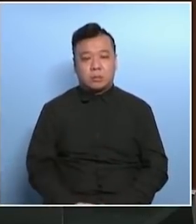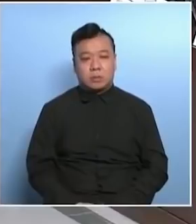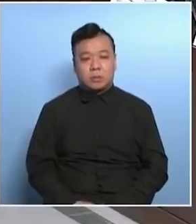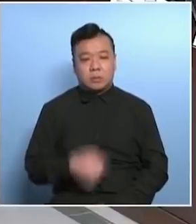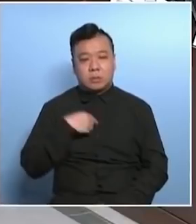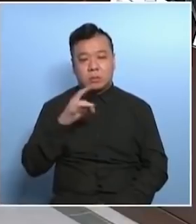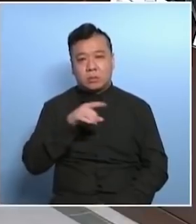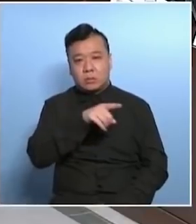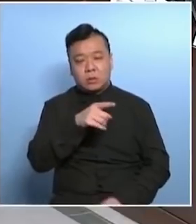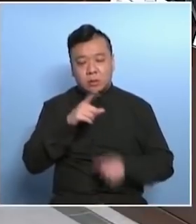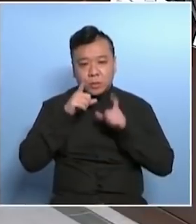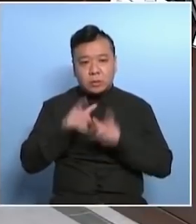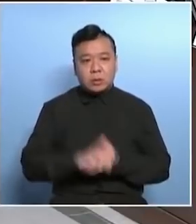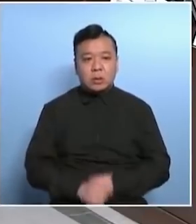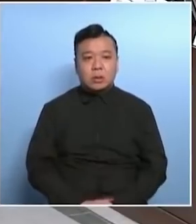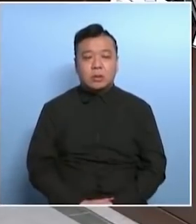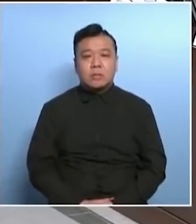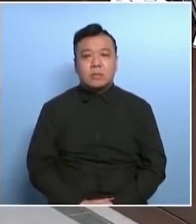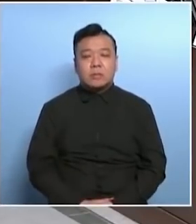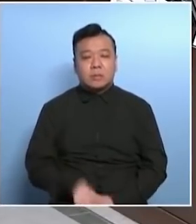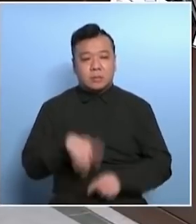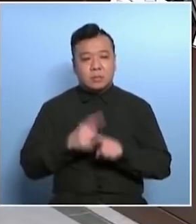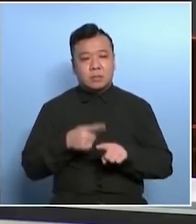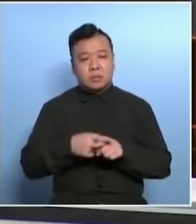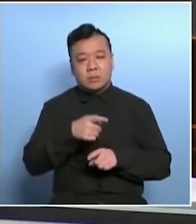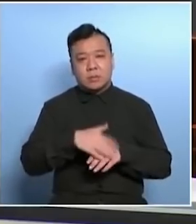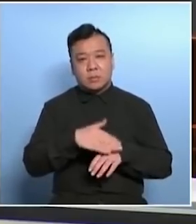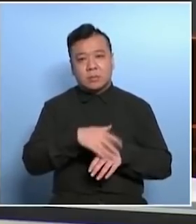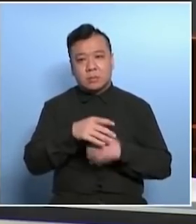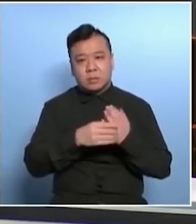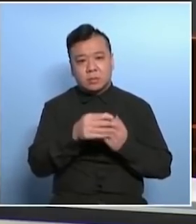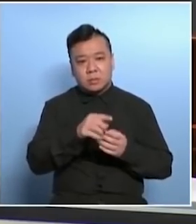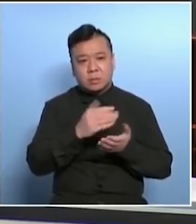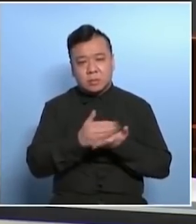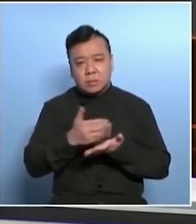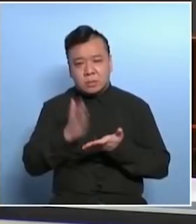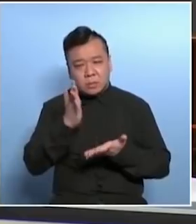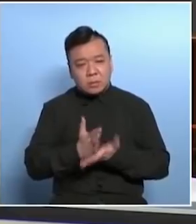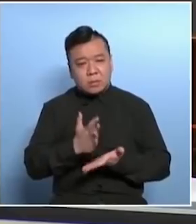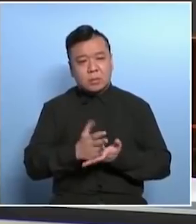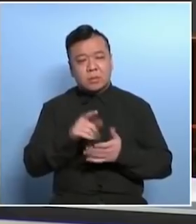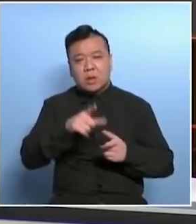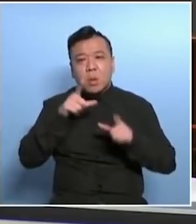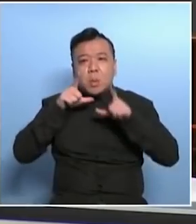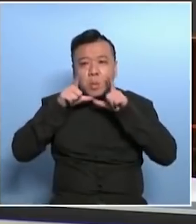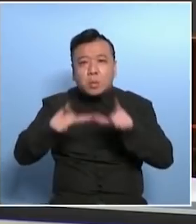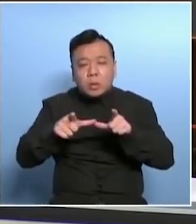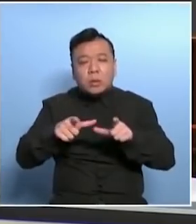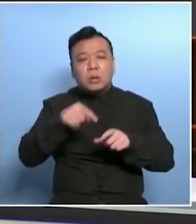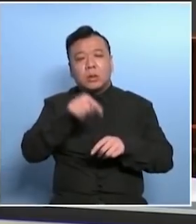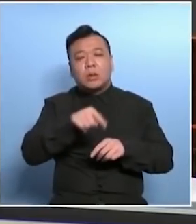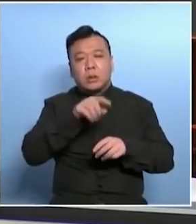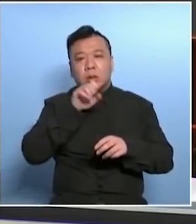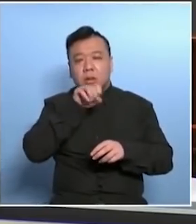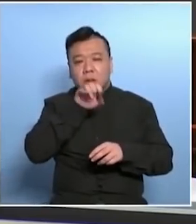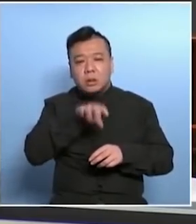張國鈞一分鐘回應。 主席啊，其實咧，你佢頭先葉議員咧，這個唔係澄清嚟嘅。佢一回應咧，我嘅